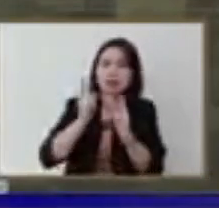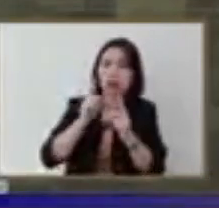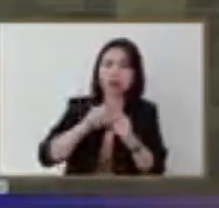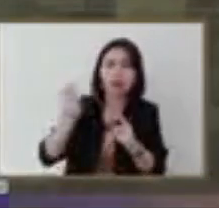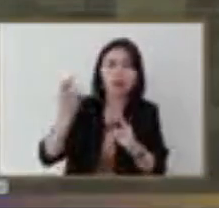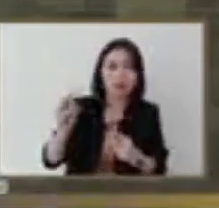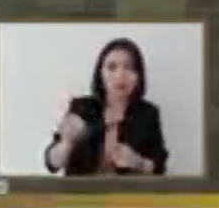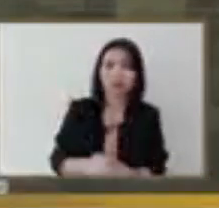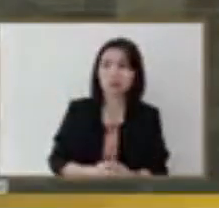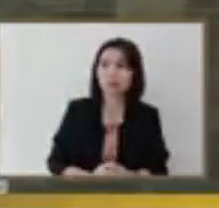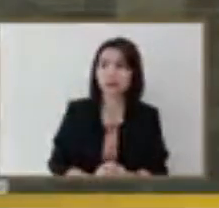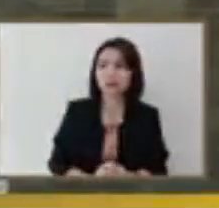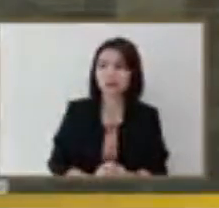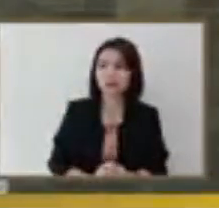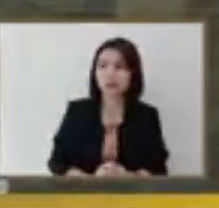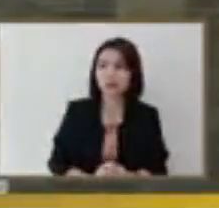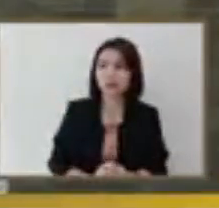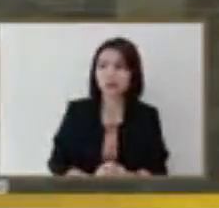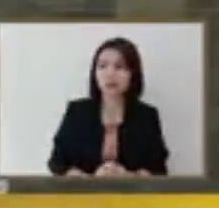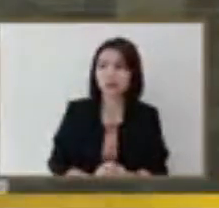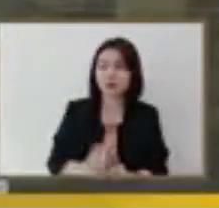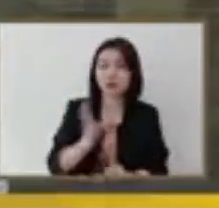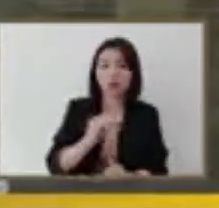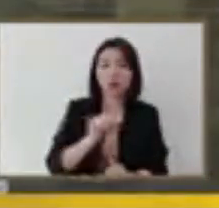kayo sa amin. Sa akin, doon na kayo